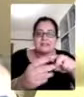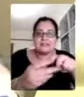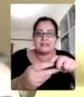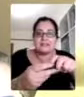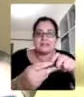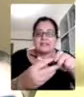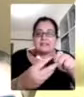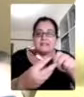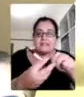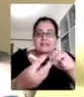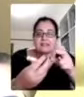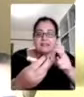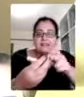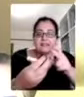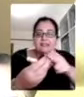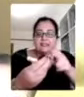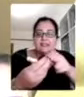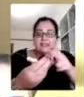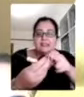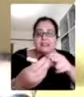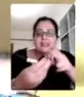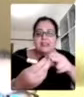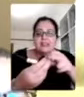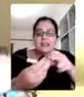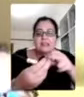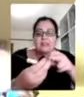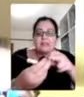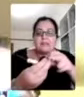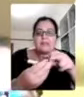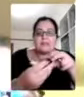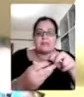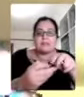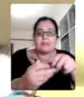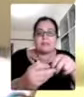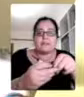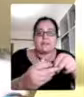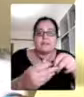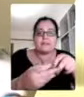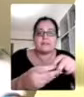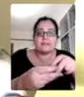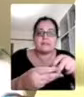çıtır çıtır ses geliyorsa da kuru demektir. İkisinin ortası Evet. bir şey.